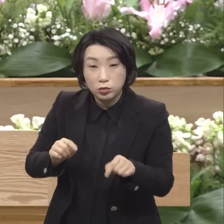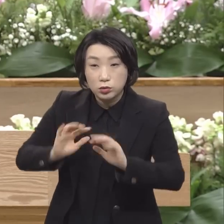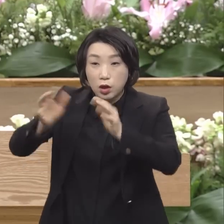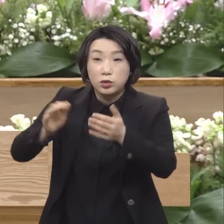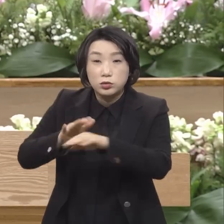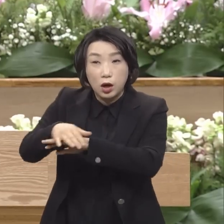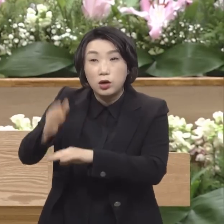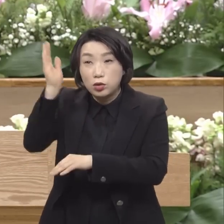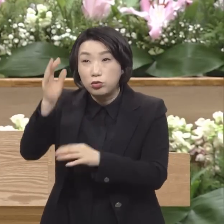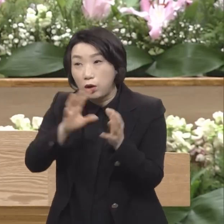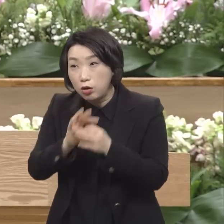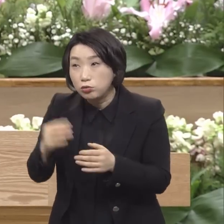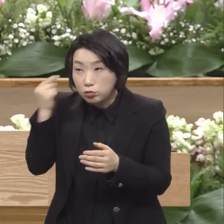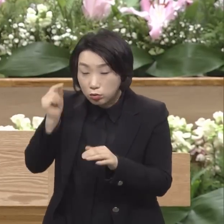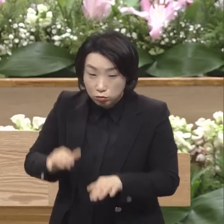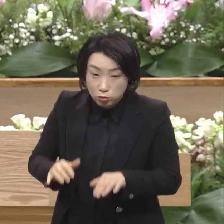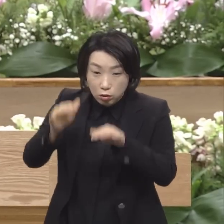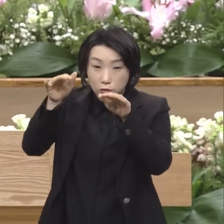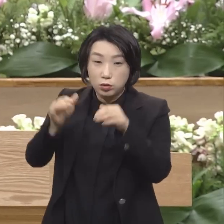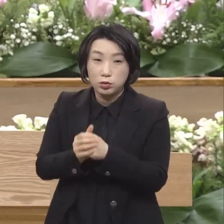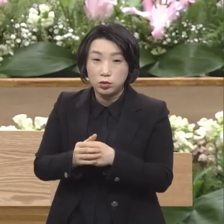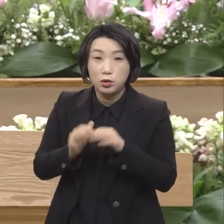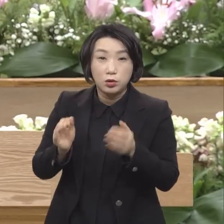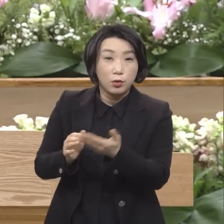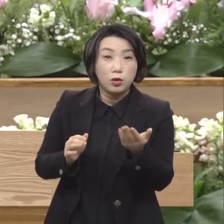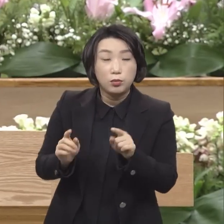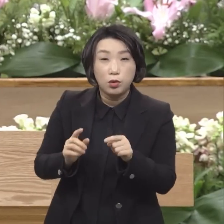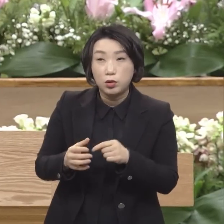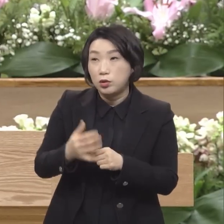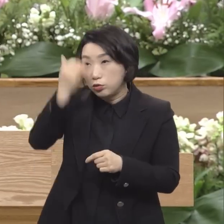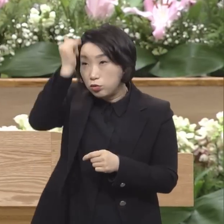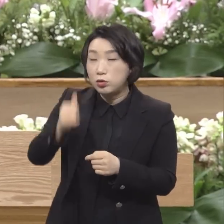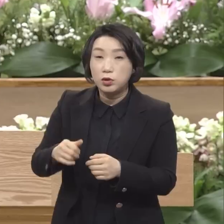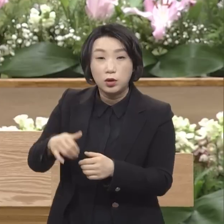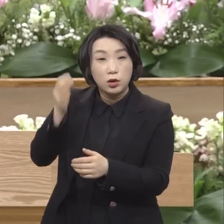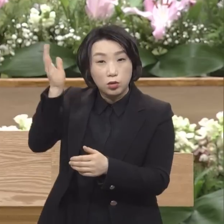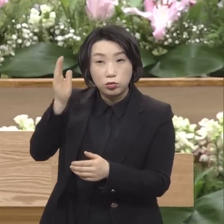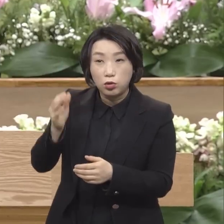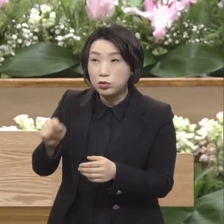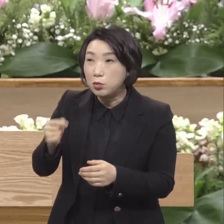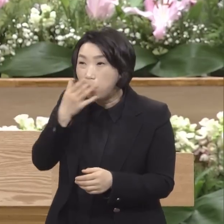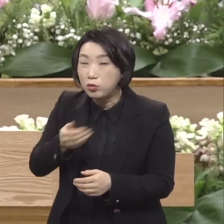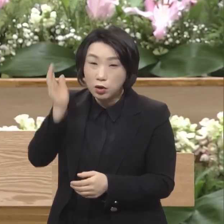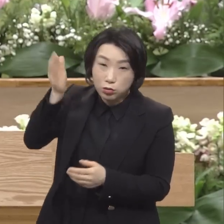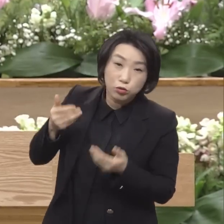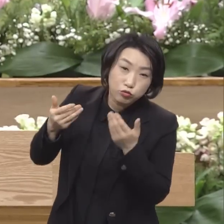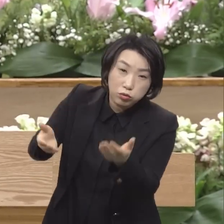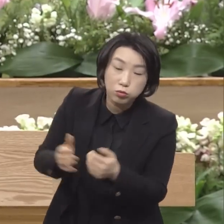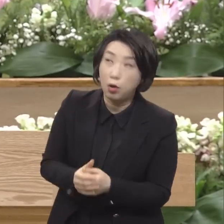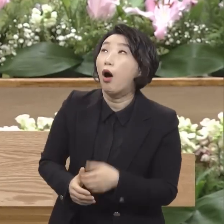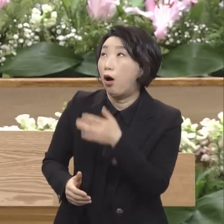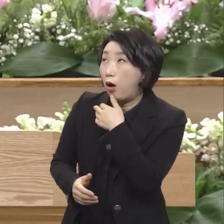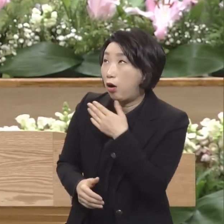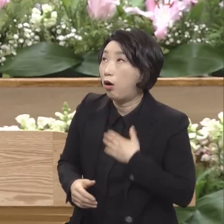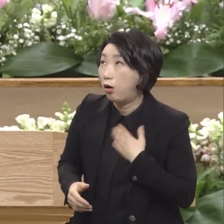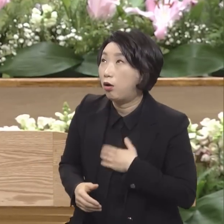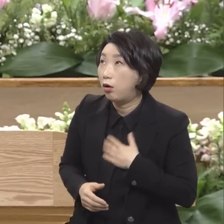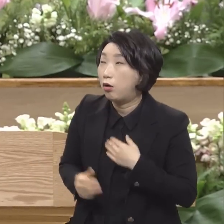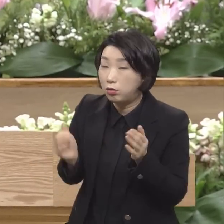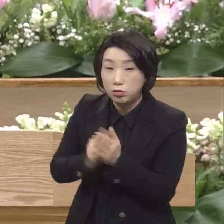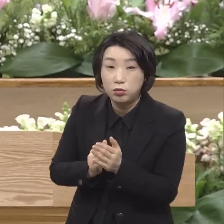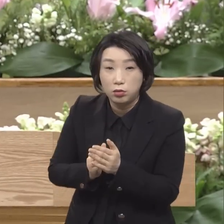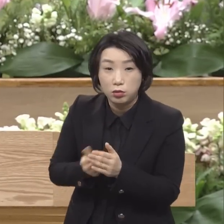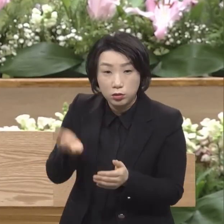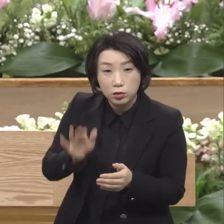세속적인 설교 자꾸 오고 윤리적인 소리고 도덕적인 설교 오고 이건 복이라고 말하고 그럼 그런가 싶어서 그냥